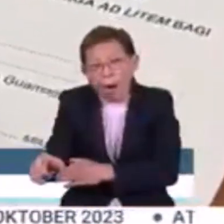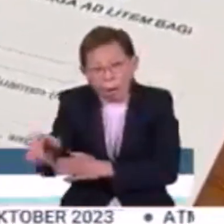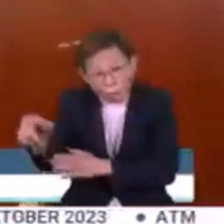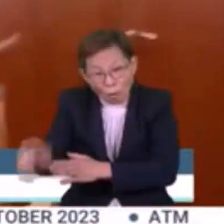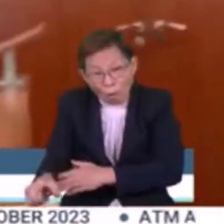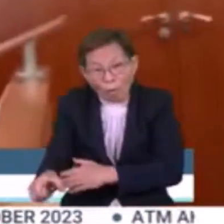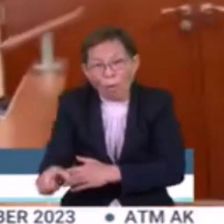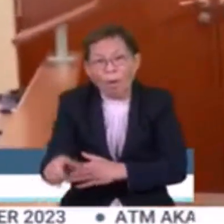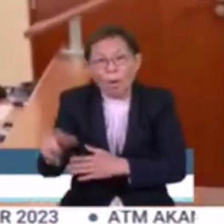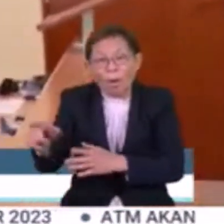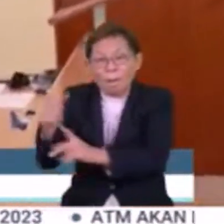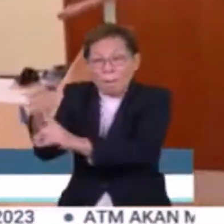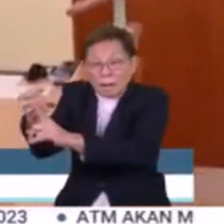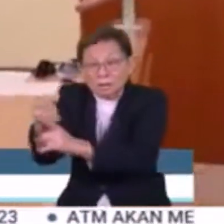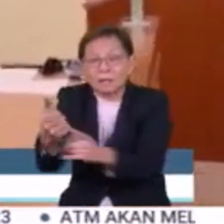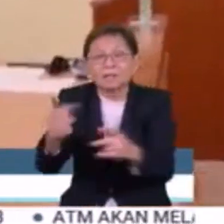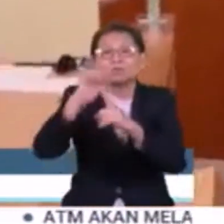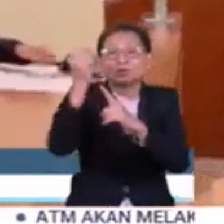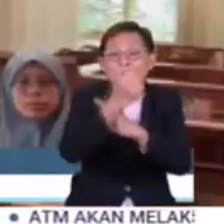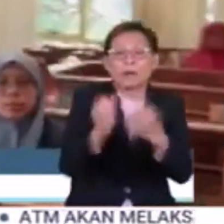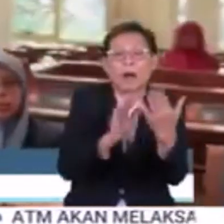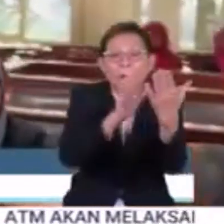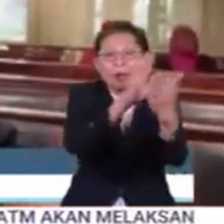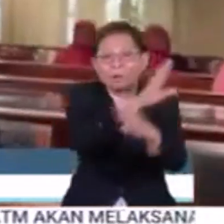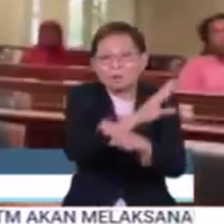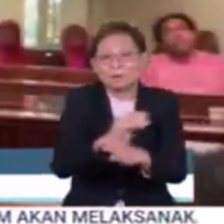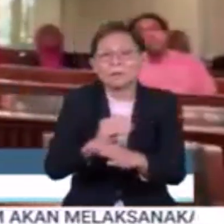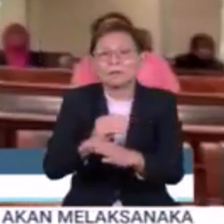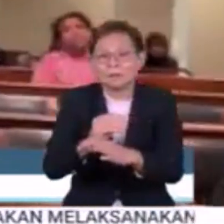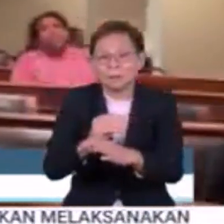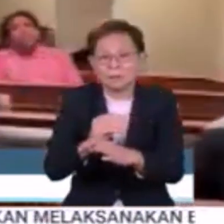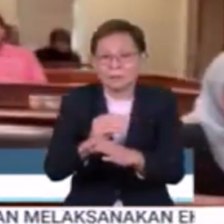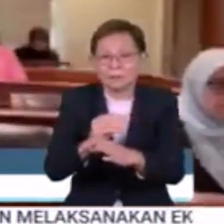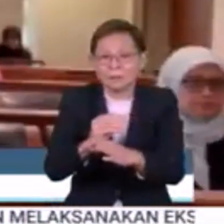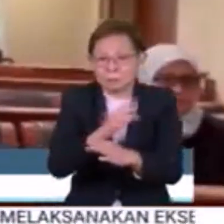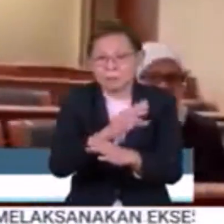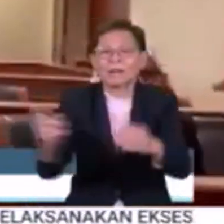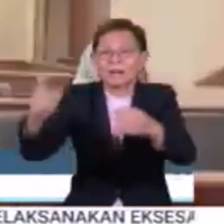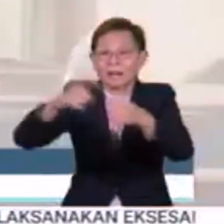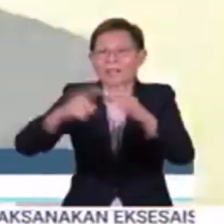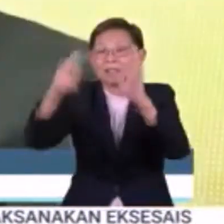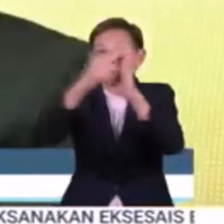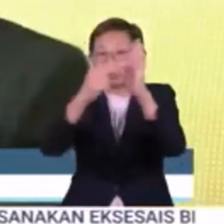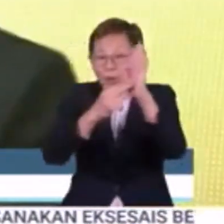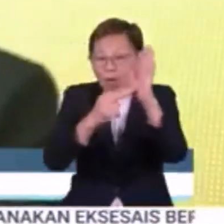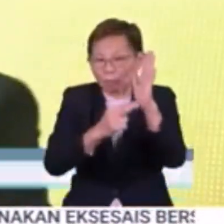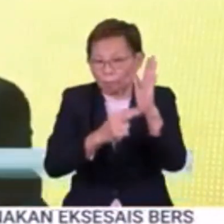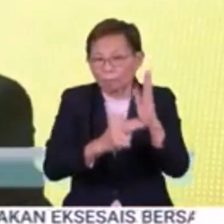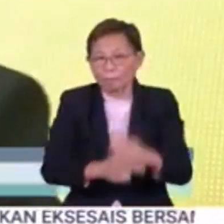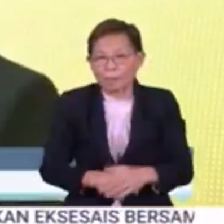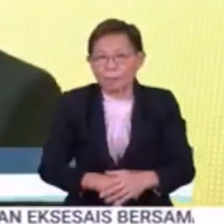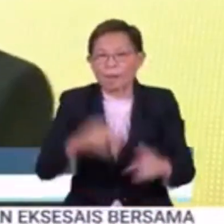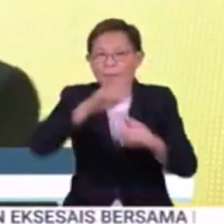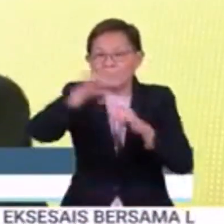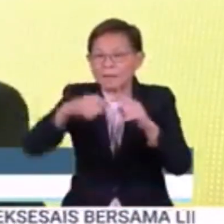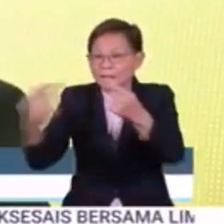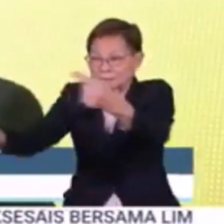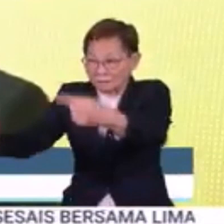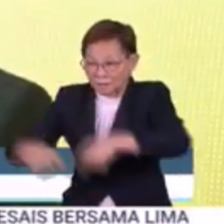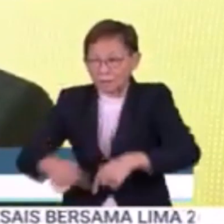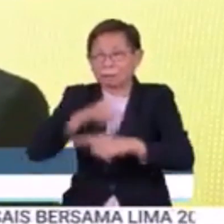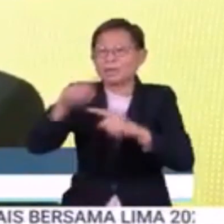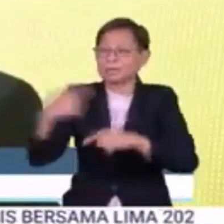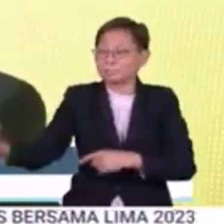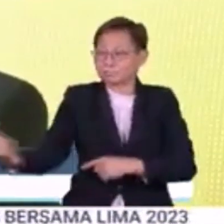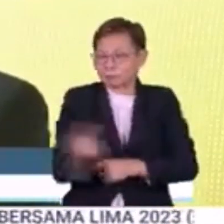situasi yang dihadapi serta hak mereka di sisi undang-undang. Jadi bila dia beri datang ke pejabat